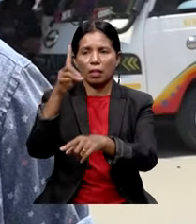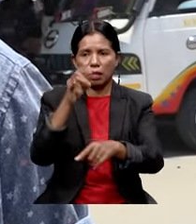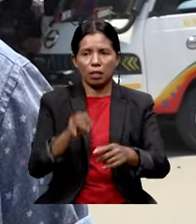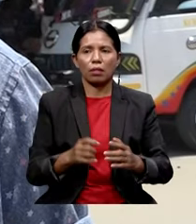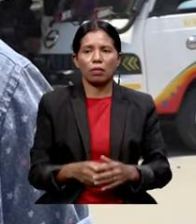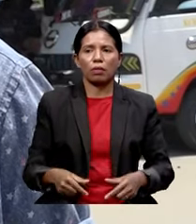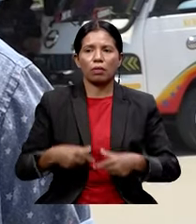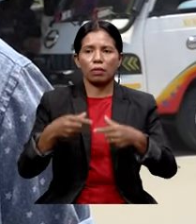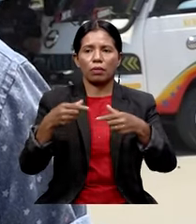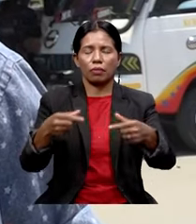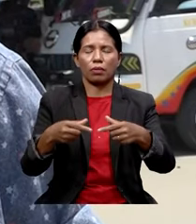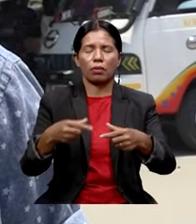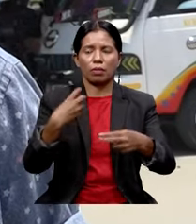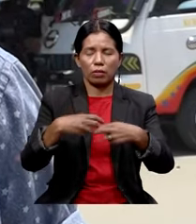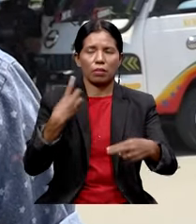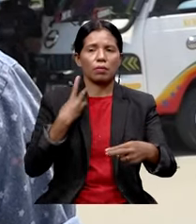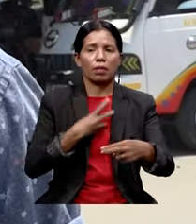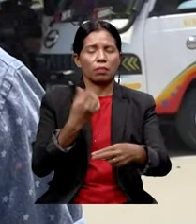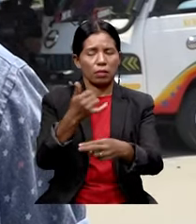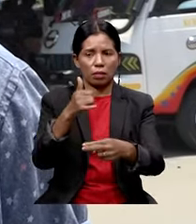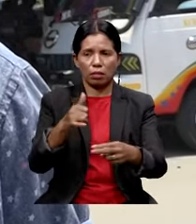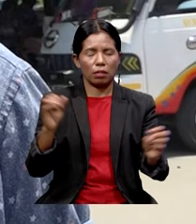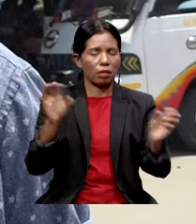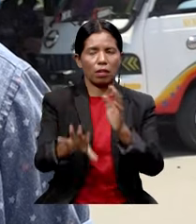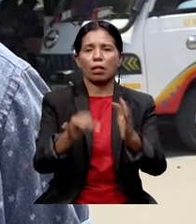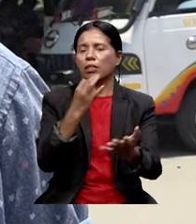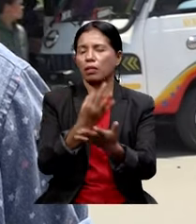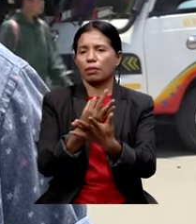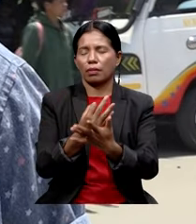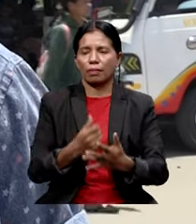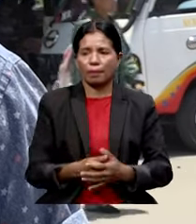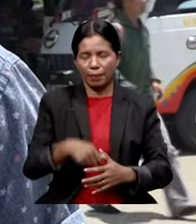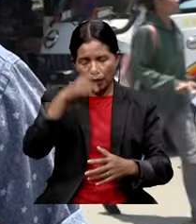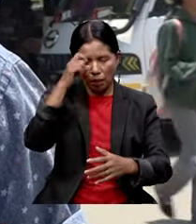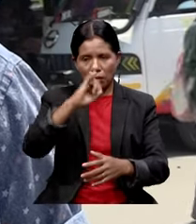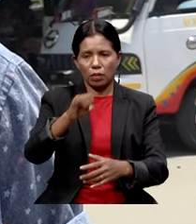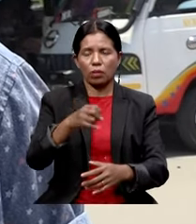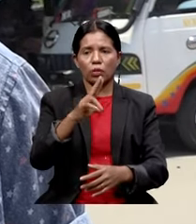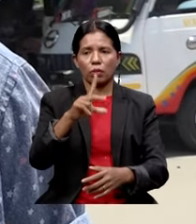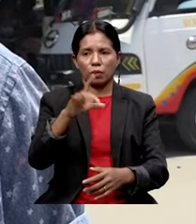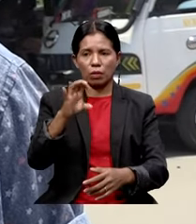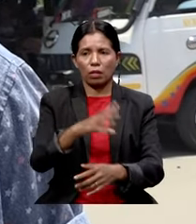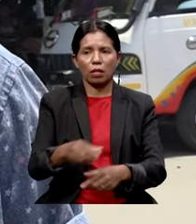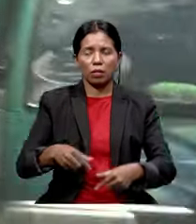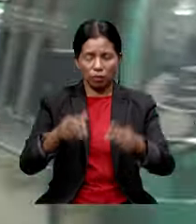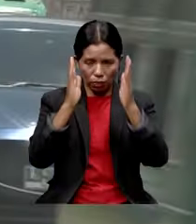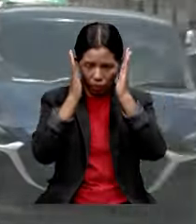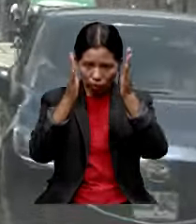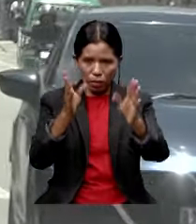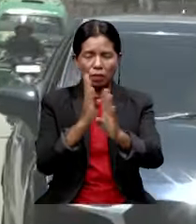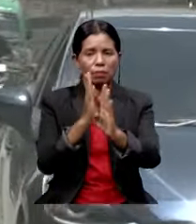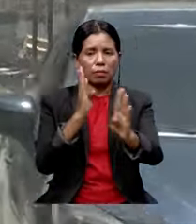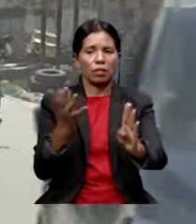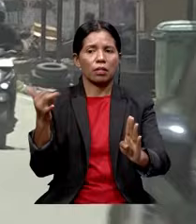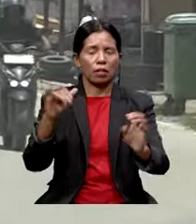kudi fo influencia ba ami taksista sira la la heta rendimento. Tangne Juli rekomenda ba governo atau fo atensaun ba bis hirak nebe